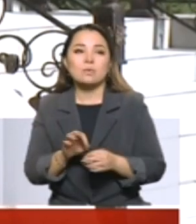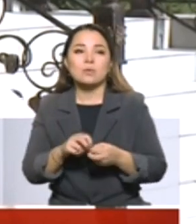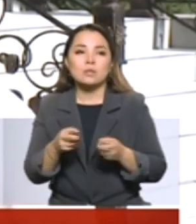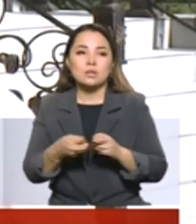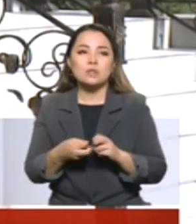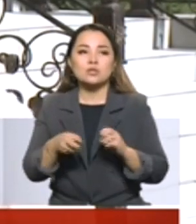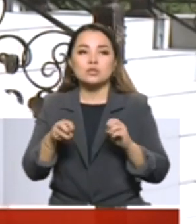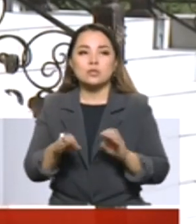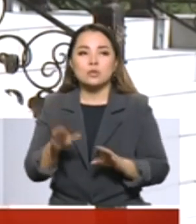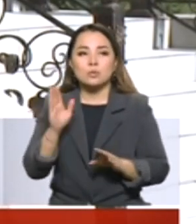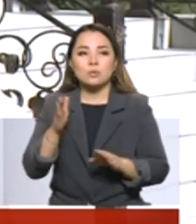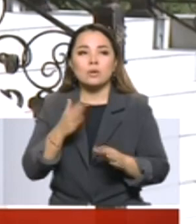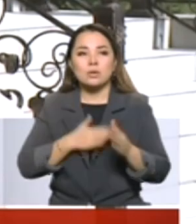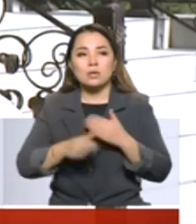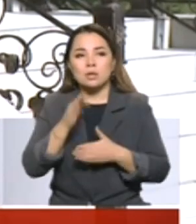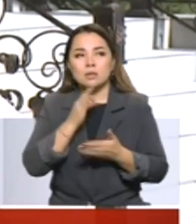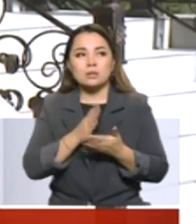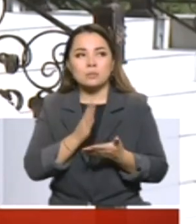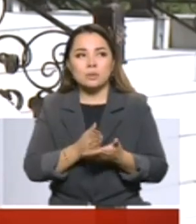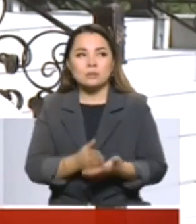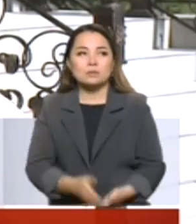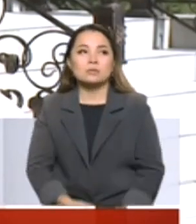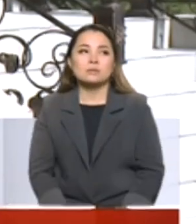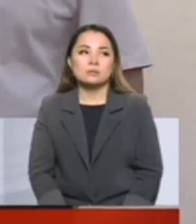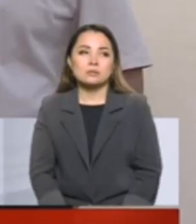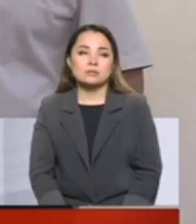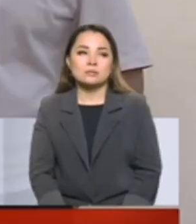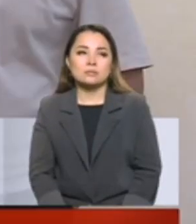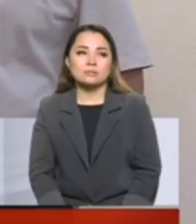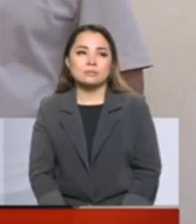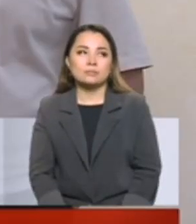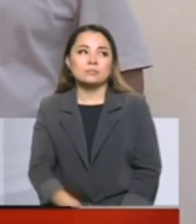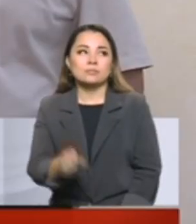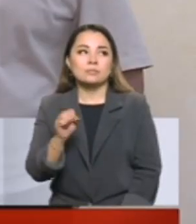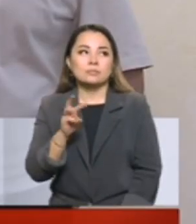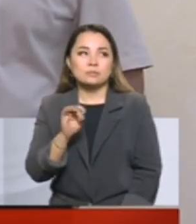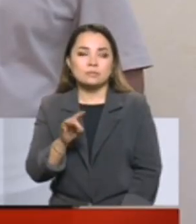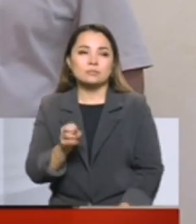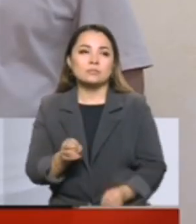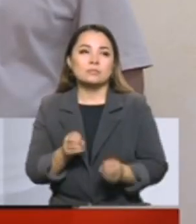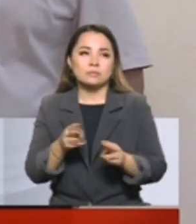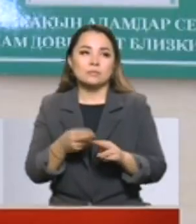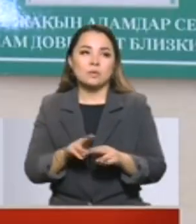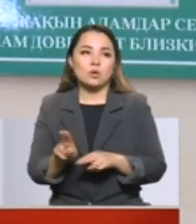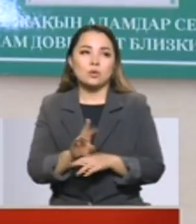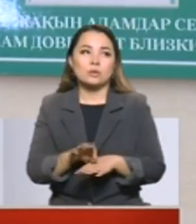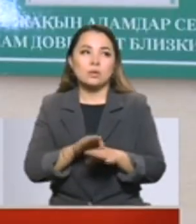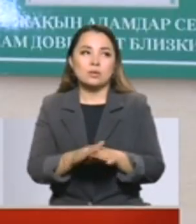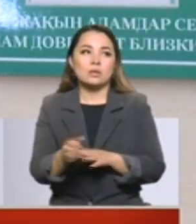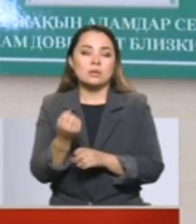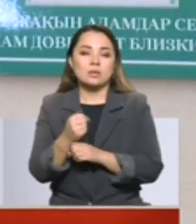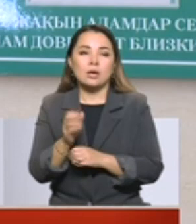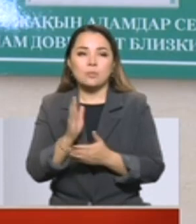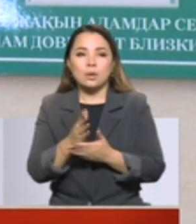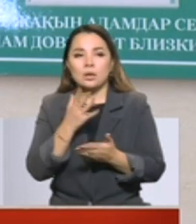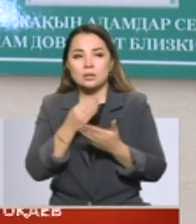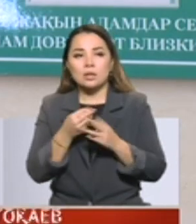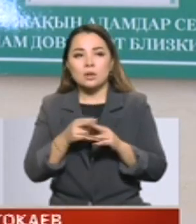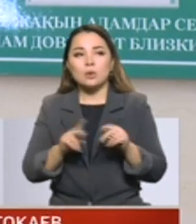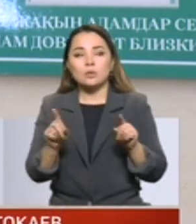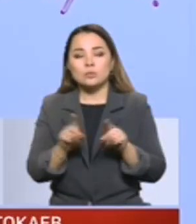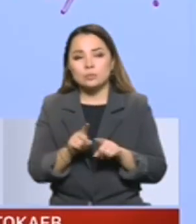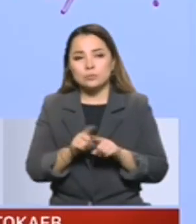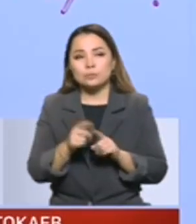ой жібермеді. Просто найти эту ставку, которую могу. Әмірдің қауіпті кеселді жеңуге әлі жетті. Бірақ бейресми деректерге сөйлесек,